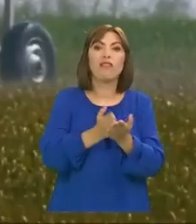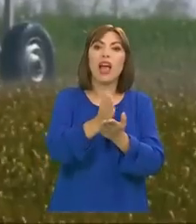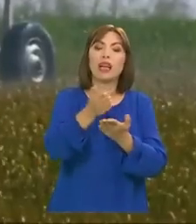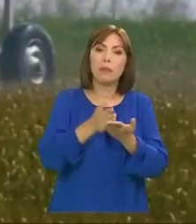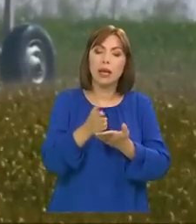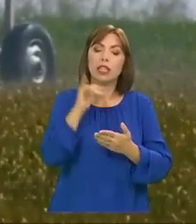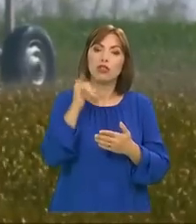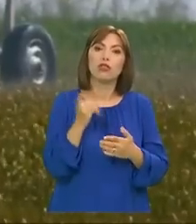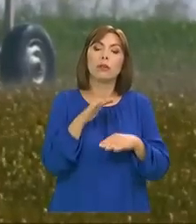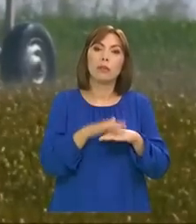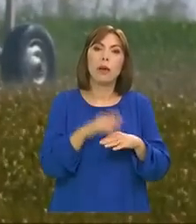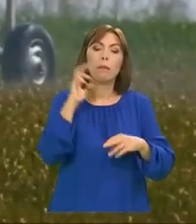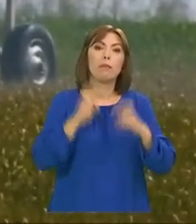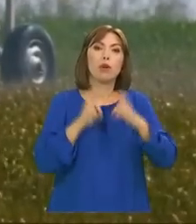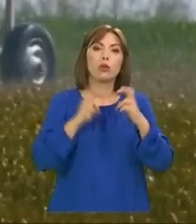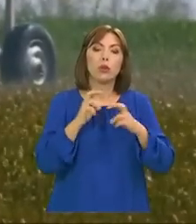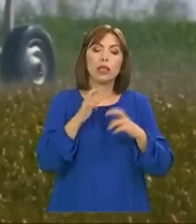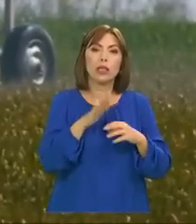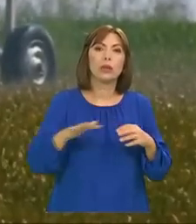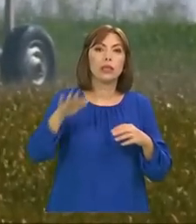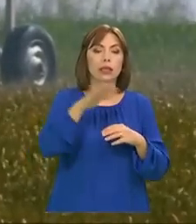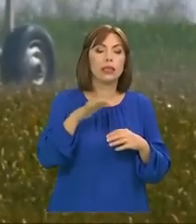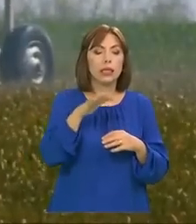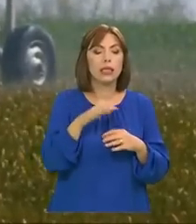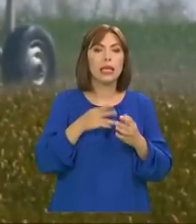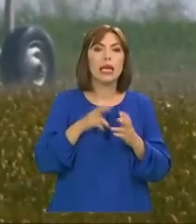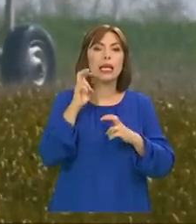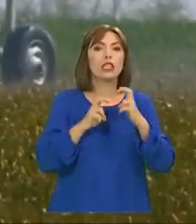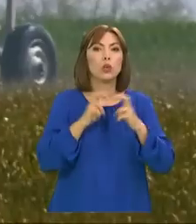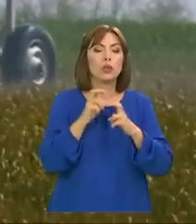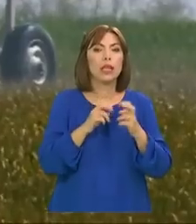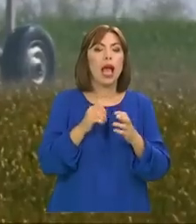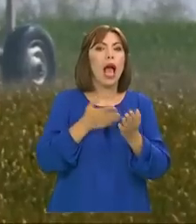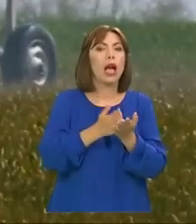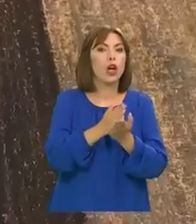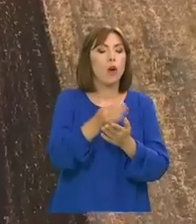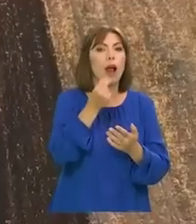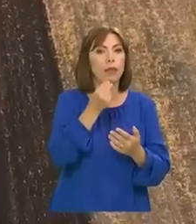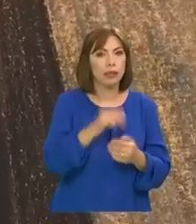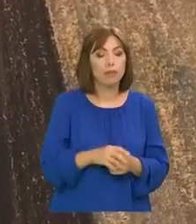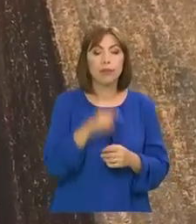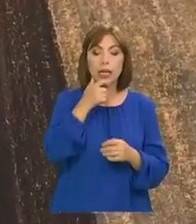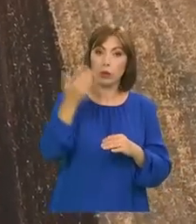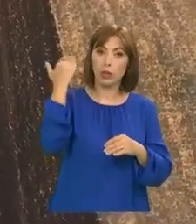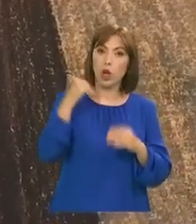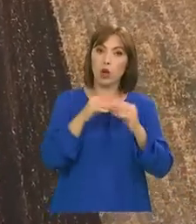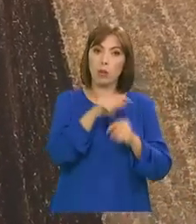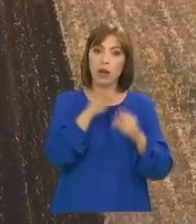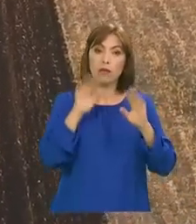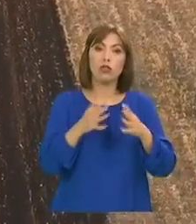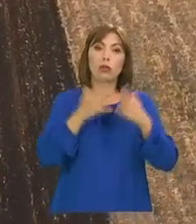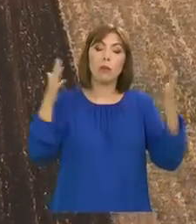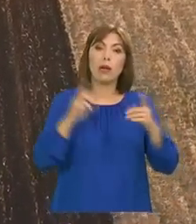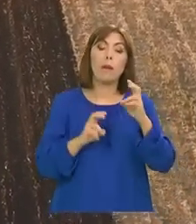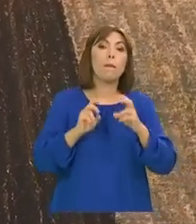și pe producătorii din industria agroalimentară. Anul trecut, România a avut cea mai mare producție